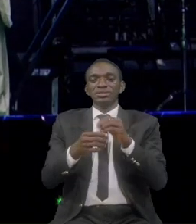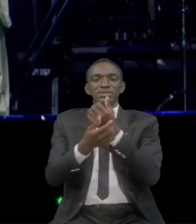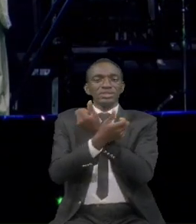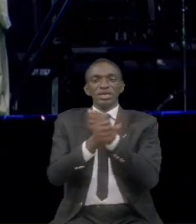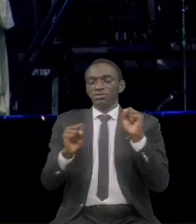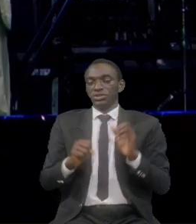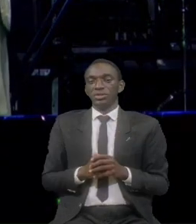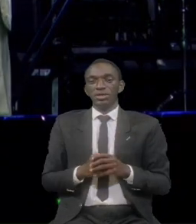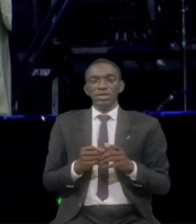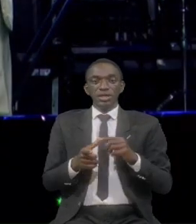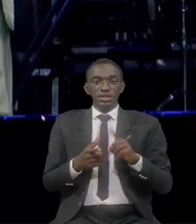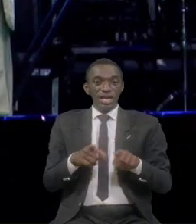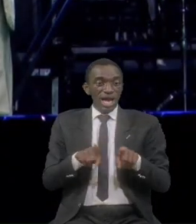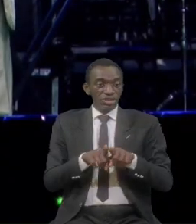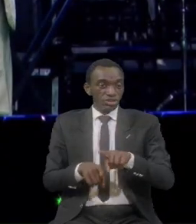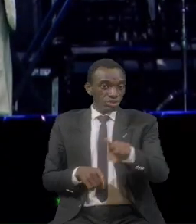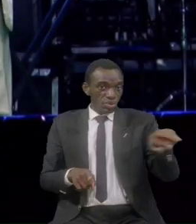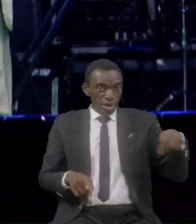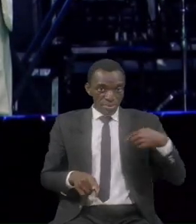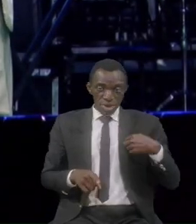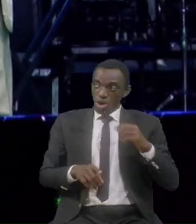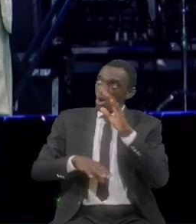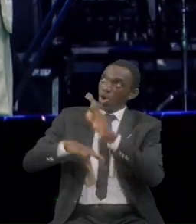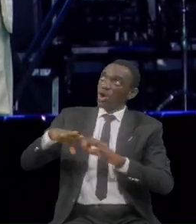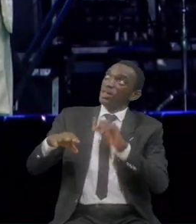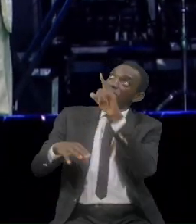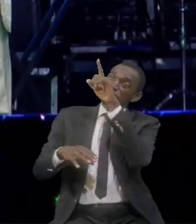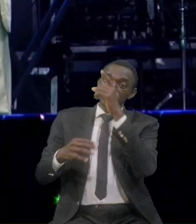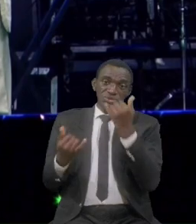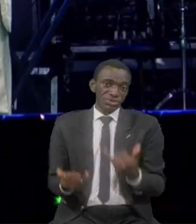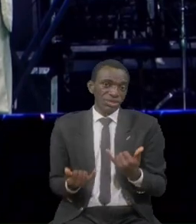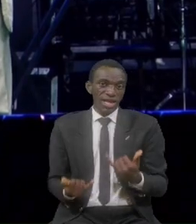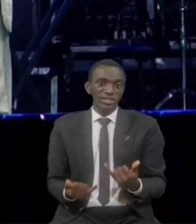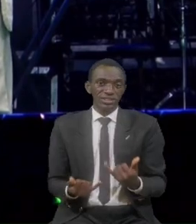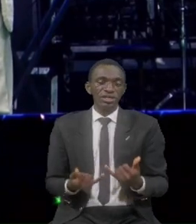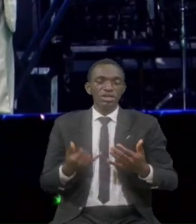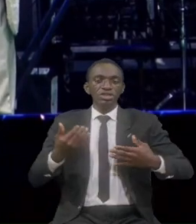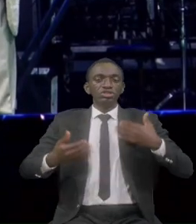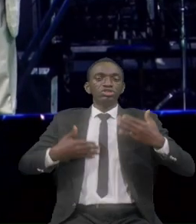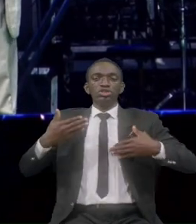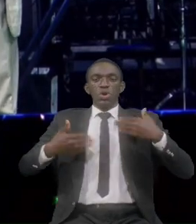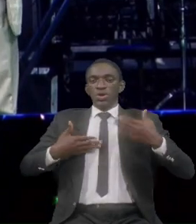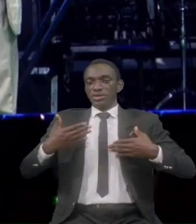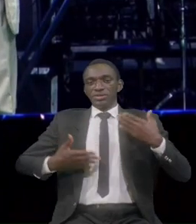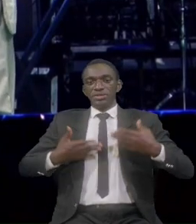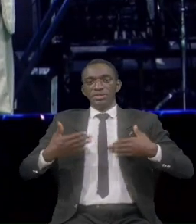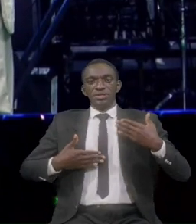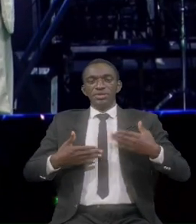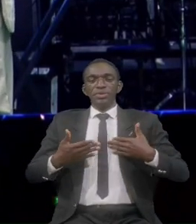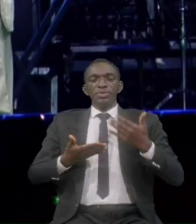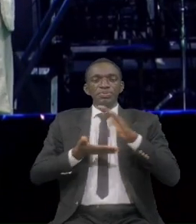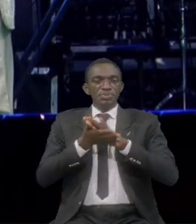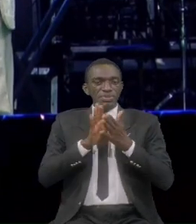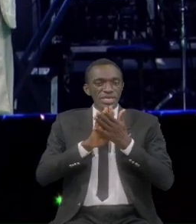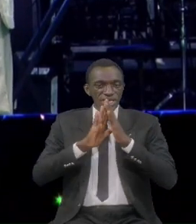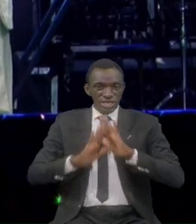him tonight, samtang motawag ta siyang pangalan karong gabi, the joy, ang kalipay, the peace, ang kalinaw,